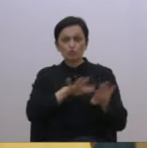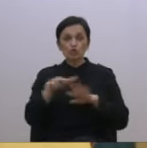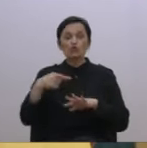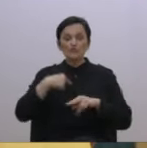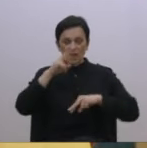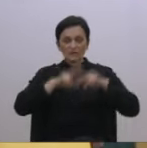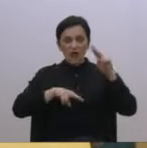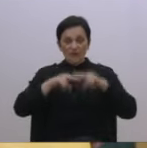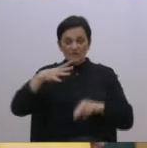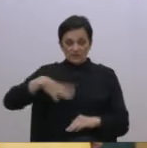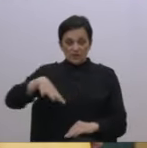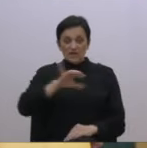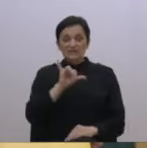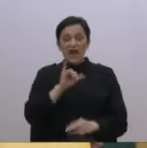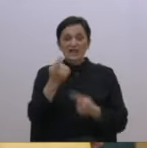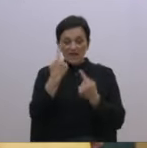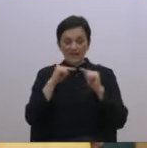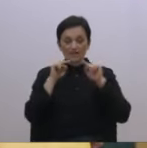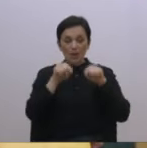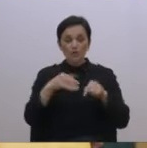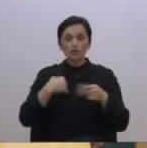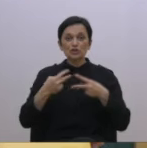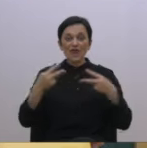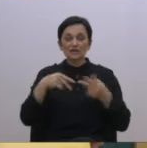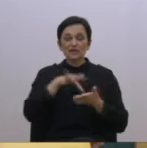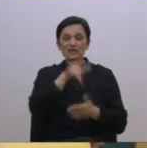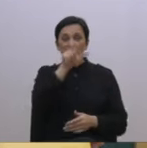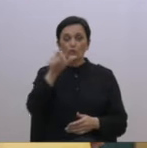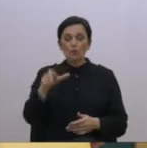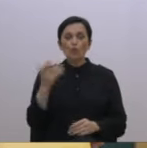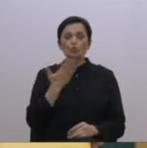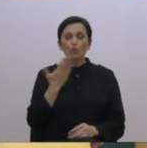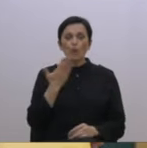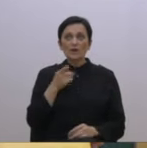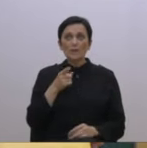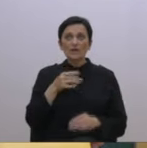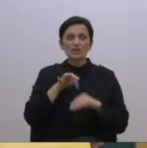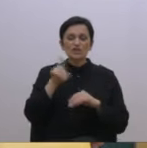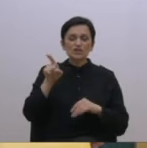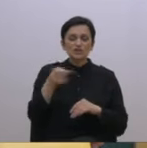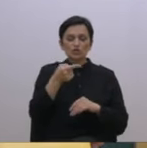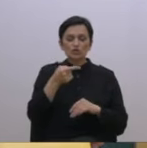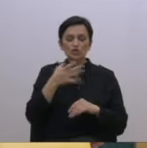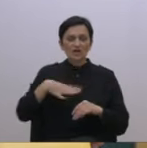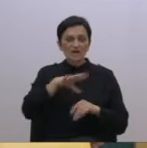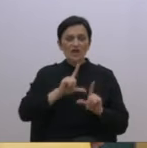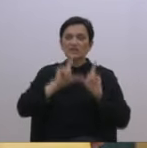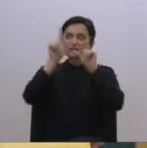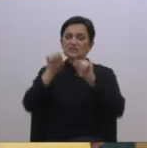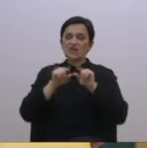ჩვენ ავაშენებთ საქართველოს, სადაც დაბრუნდებიან ჩვენი თანამემამულეები, რომლებიც იძულებული გახდნენ ქვეყნიდან წავიდნენ